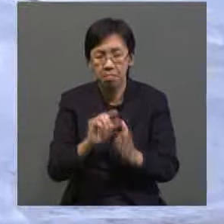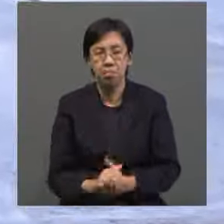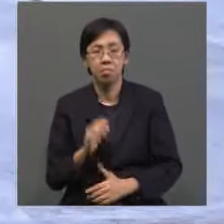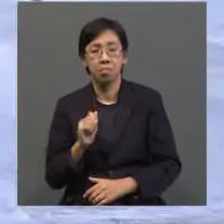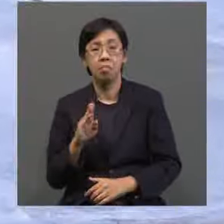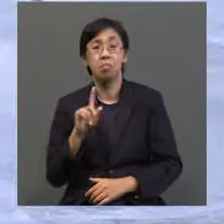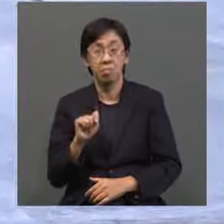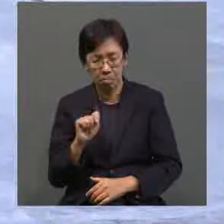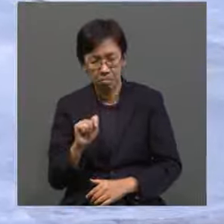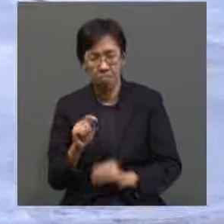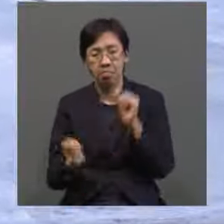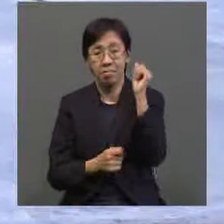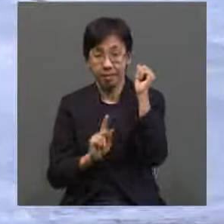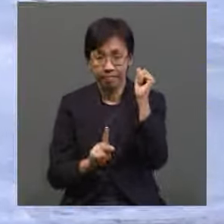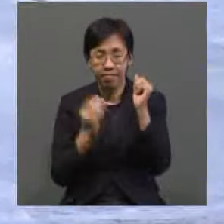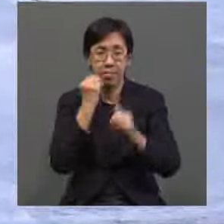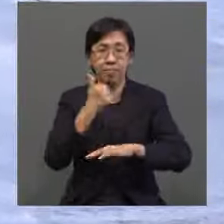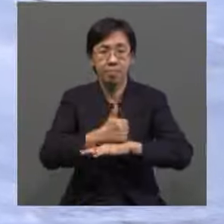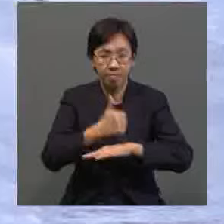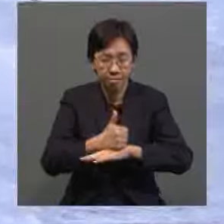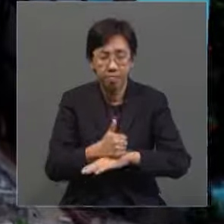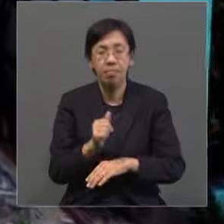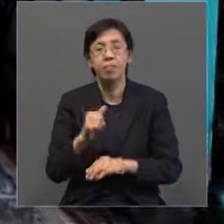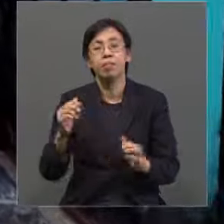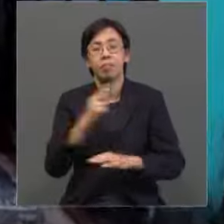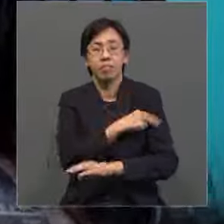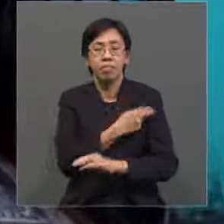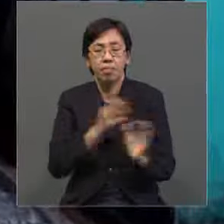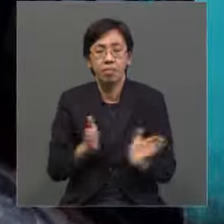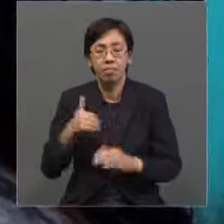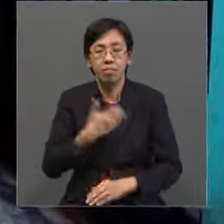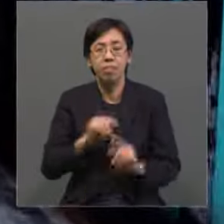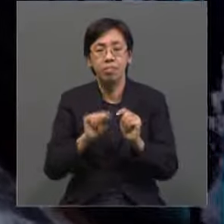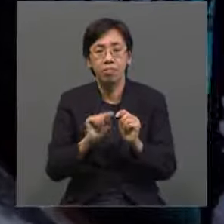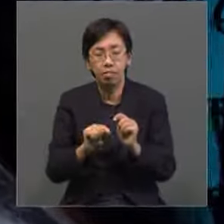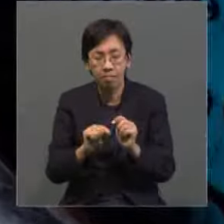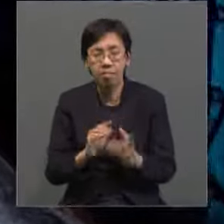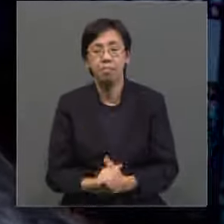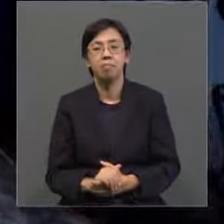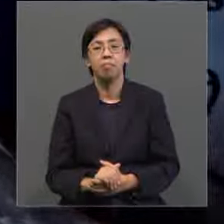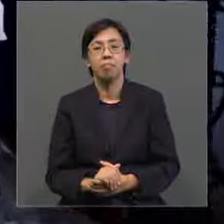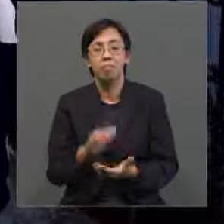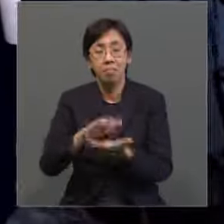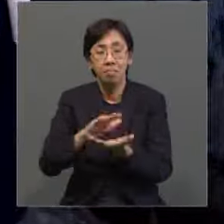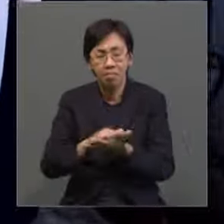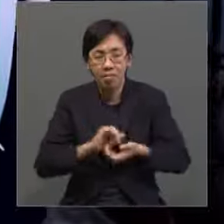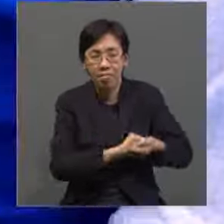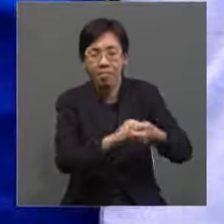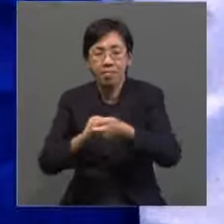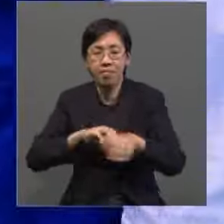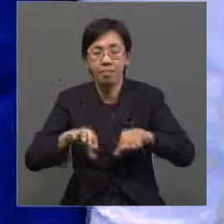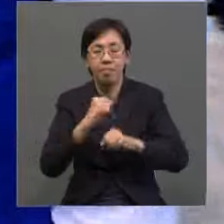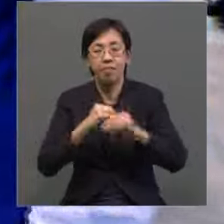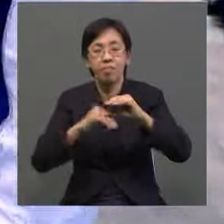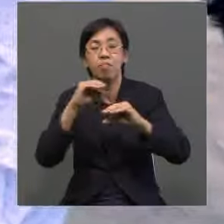นาเคียนกำนันผู้ใหญ่บ้านรพ.สต.บ้านทุ่งโหนดและโรงเรียนอันมูวาฮิดีนได้ร่วมกันดำเนินโครง